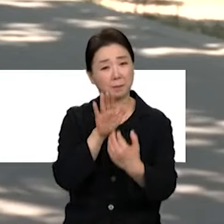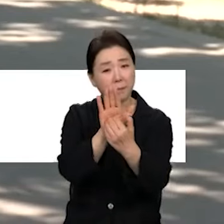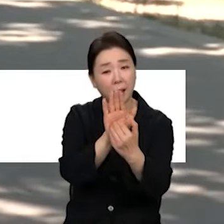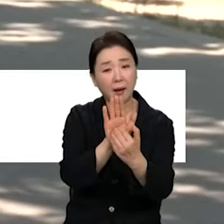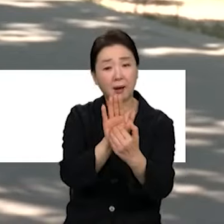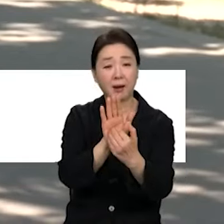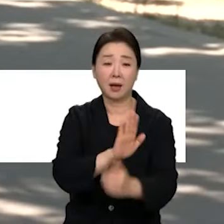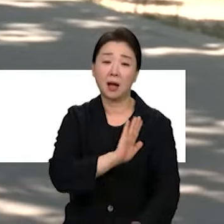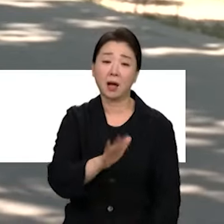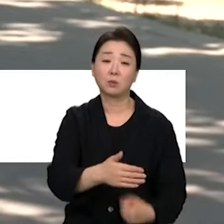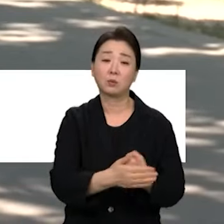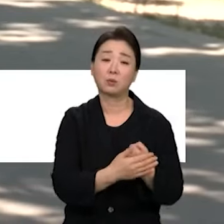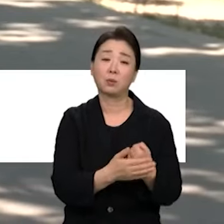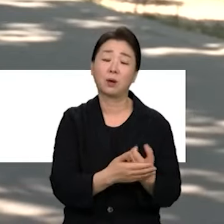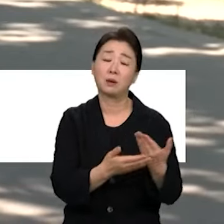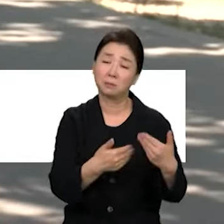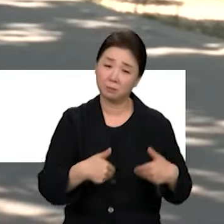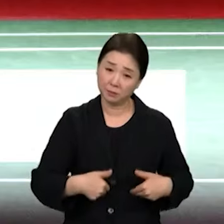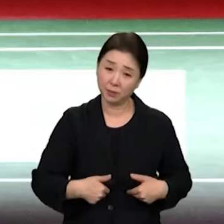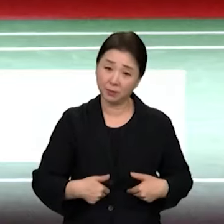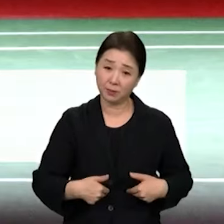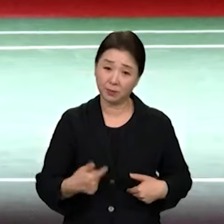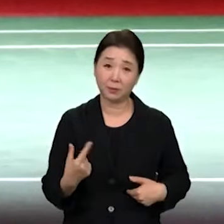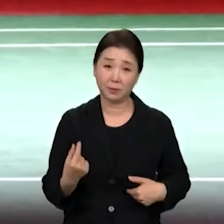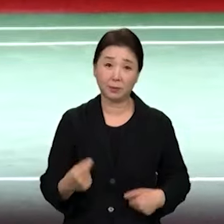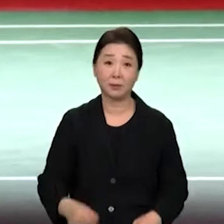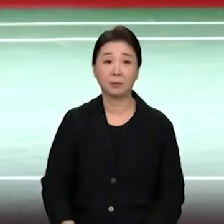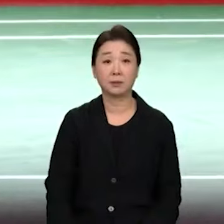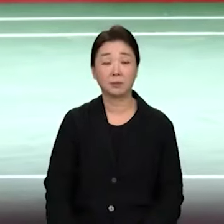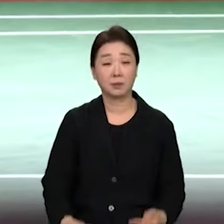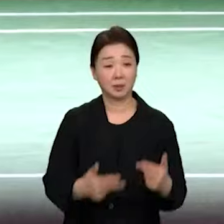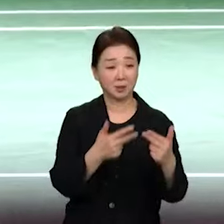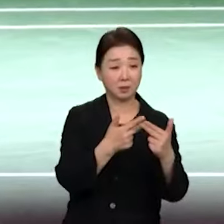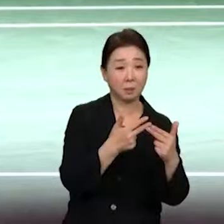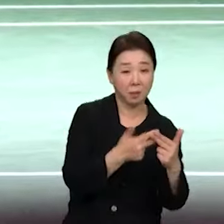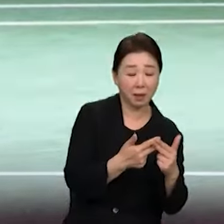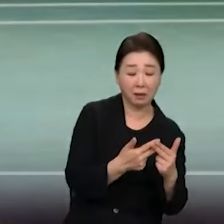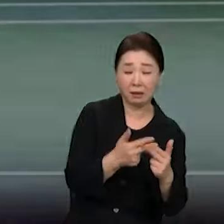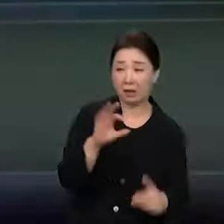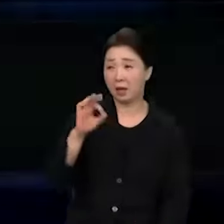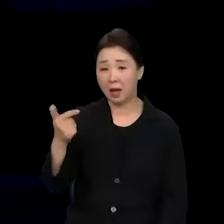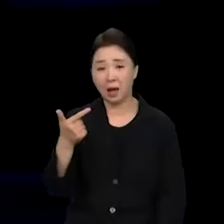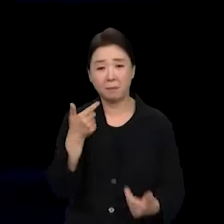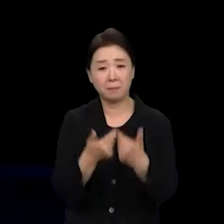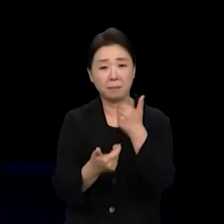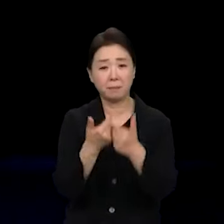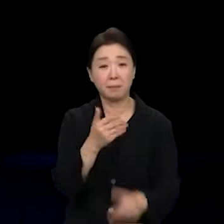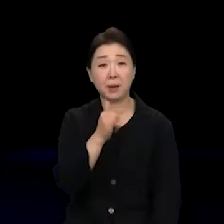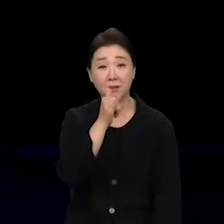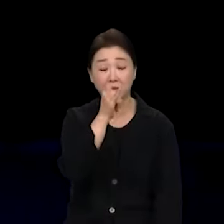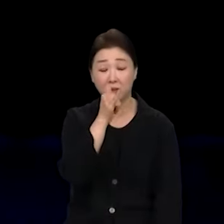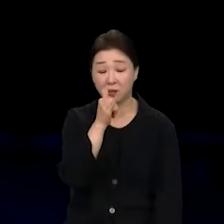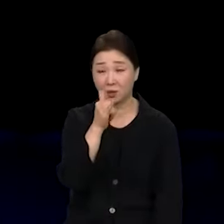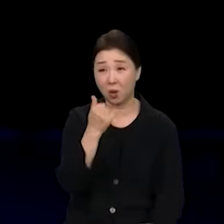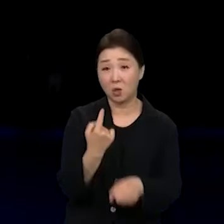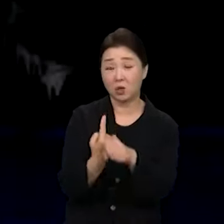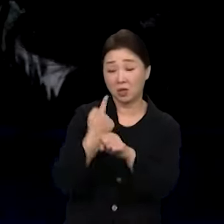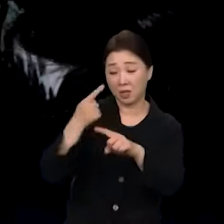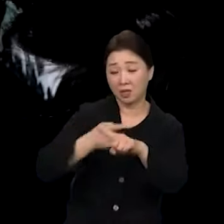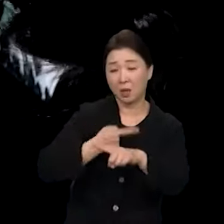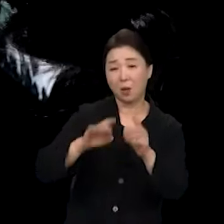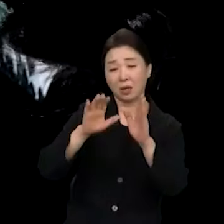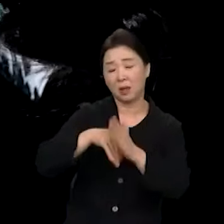더 도와줬어야 되지 않나. 협회와 크고 작은 잡음 속 지난해 안세영이 출전한 국제대회만